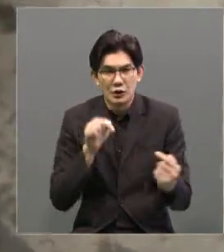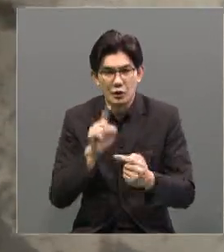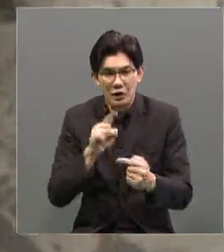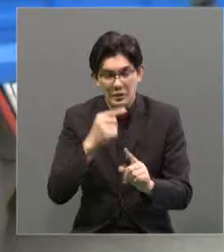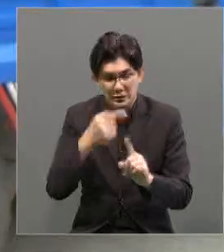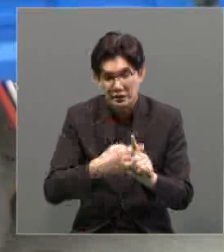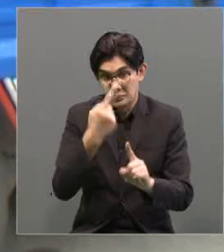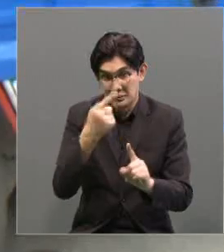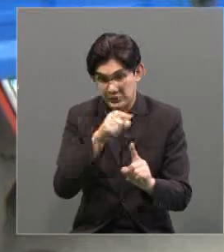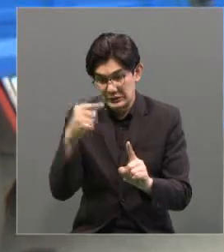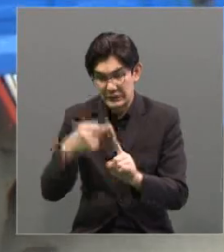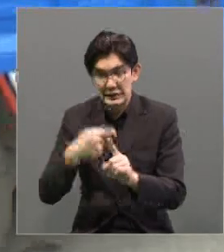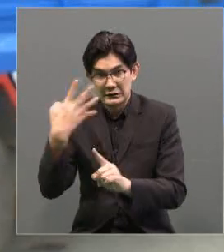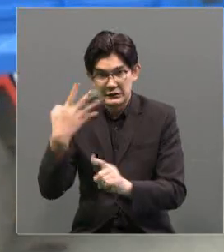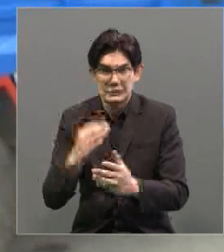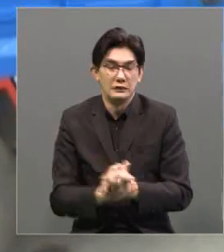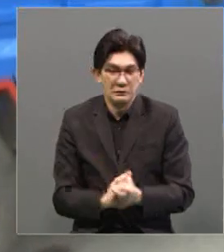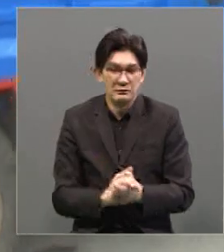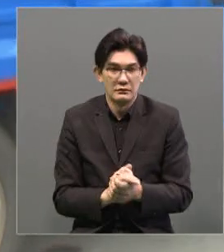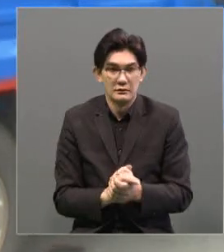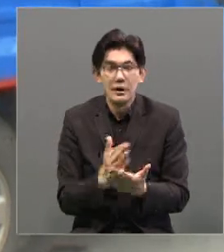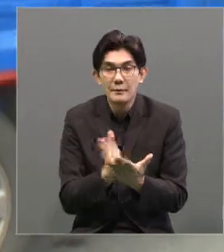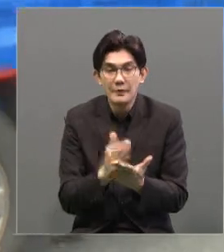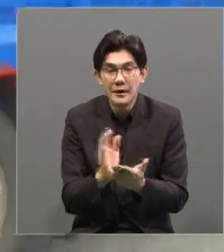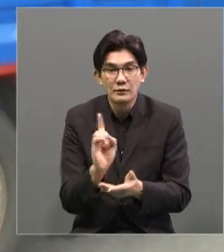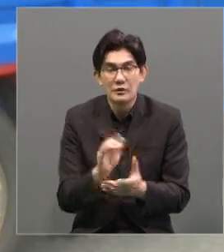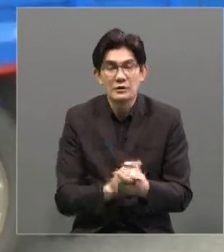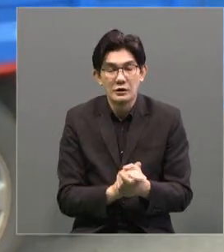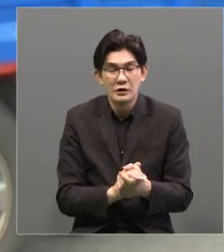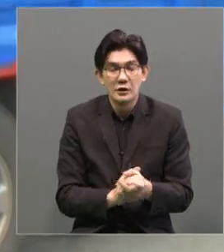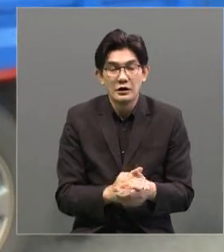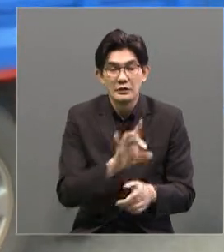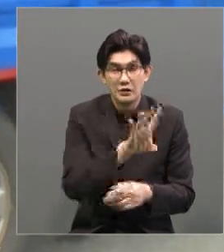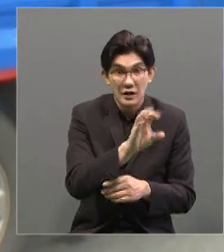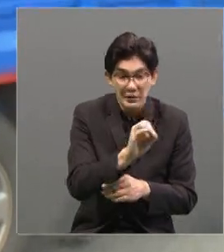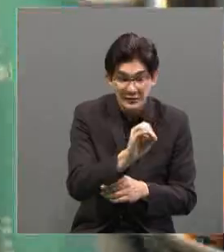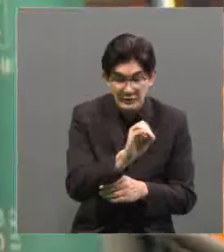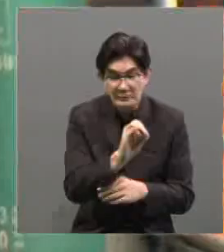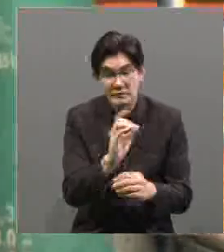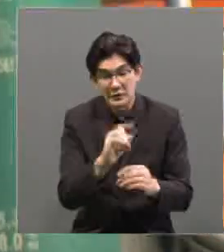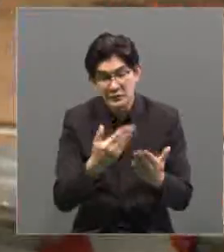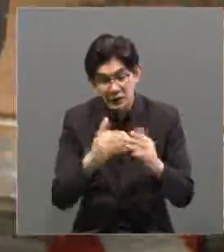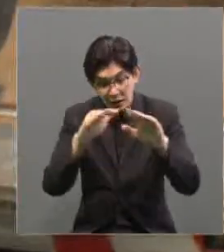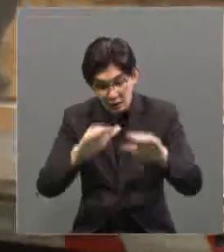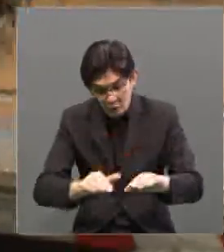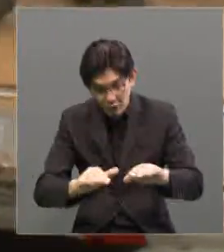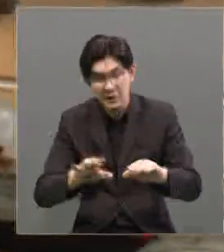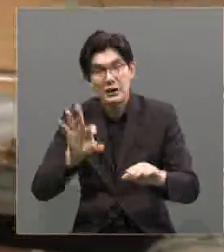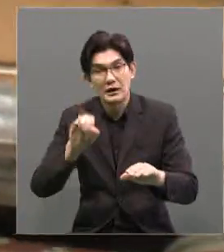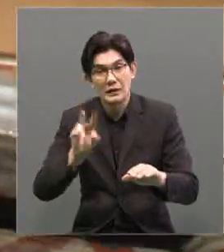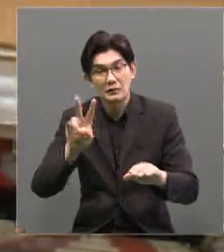าประจำเดือนมกราคมจนถึงเมษายนนี้แบ่งเป็นผู้ที่ใช้ไฟฟ้าไม่เกิน150 หน่วยส่วนลดค่าไฟฟ้าจะอยู่